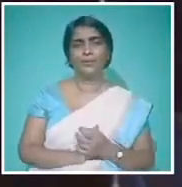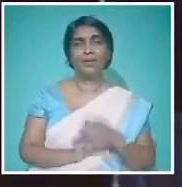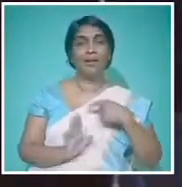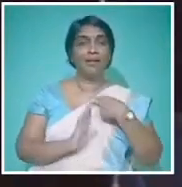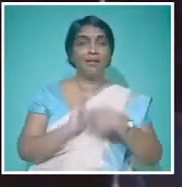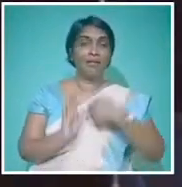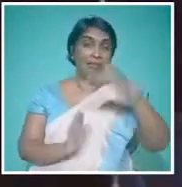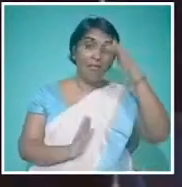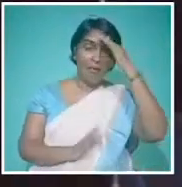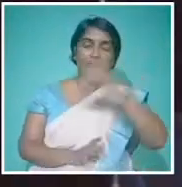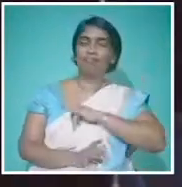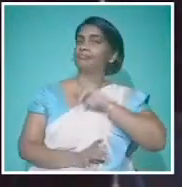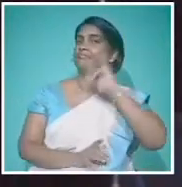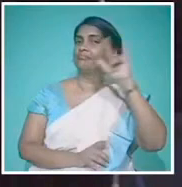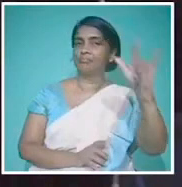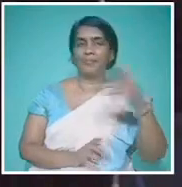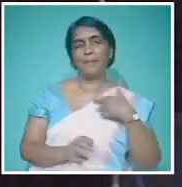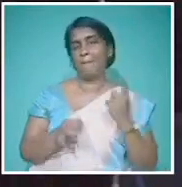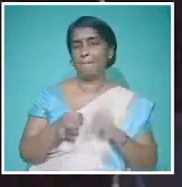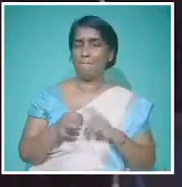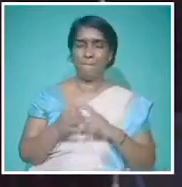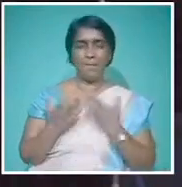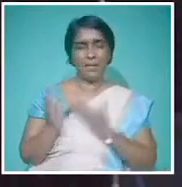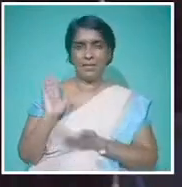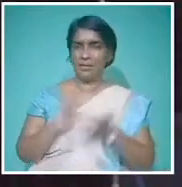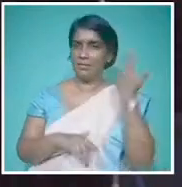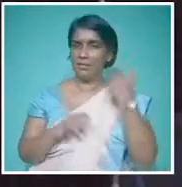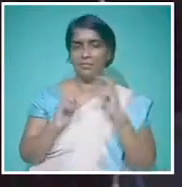රටේ නායකයම ගියා මට ප්‍රශ්නයක් නැහැ ගියේකට